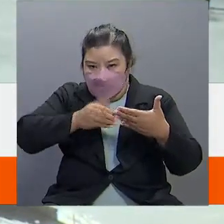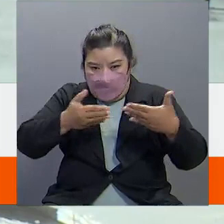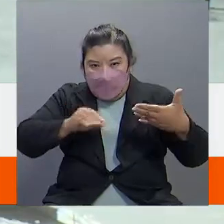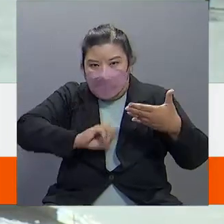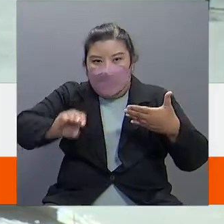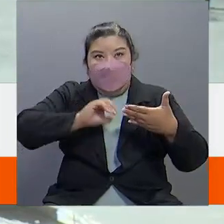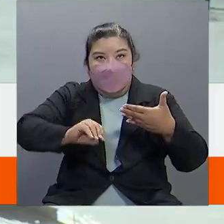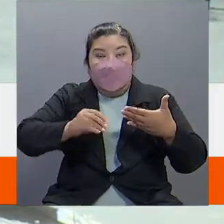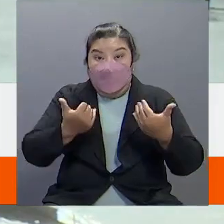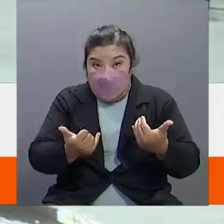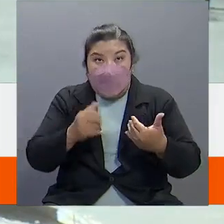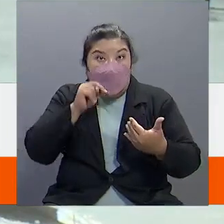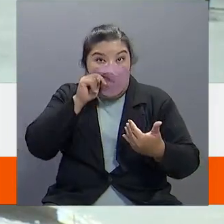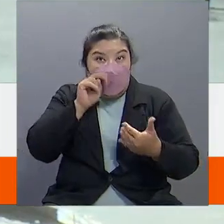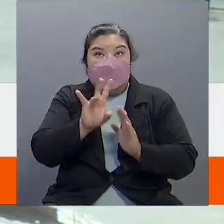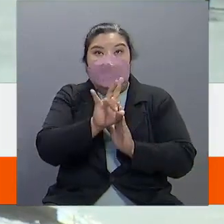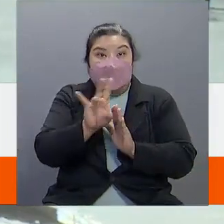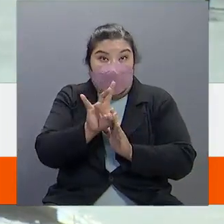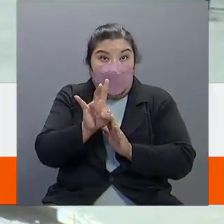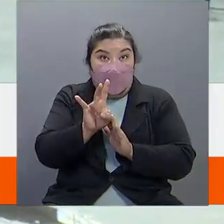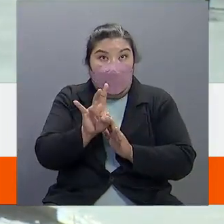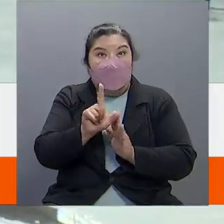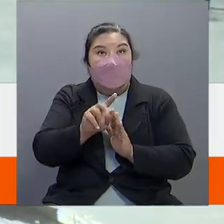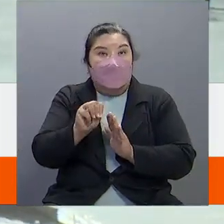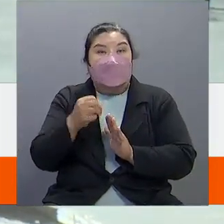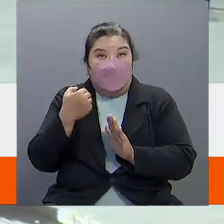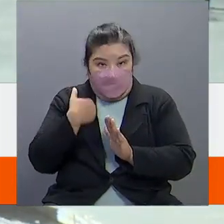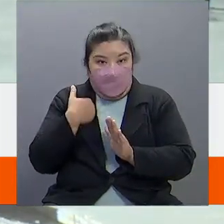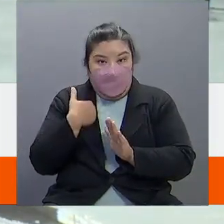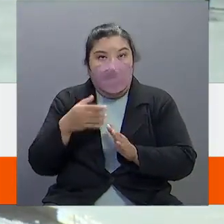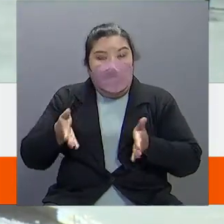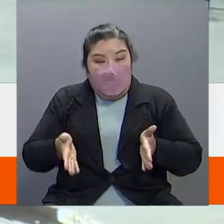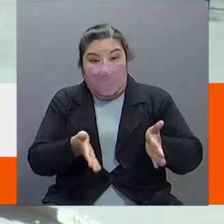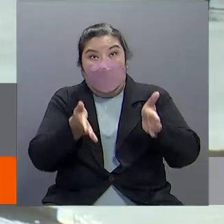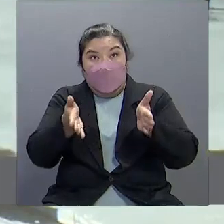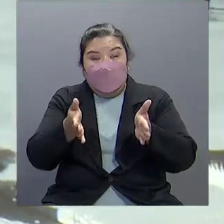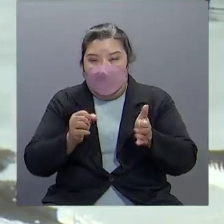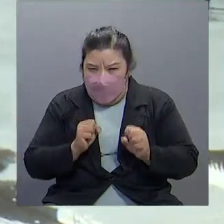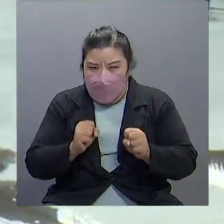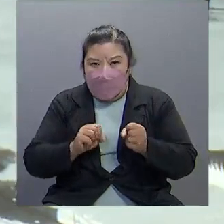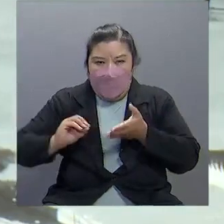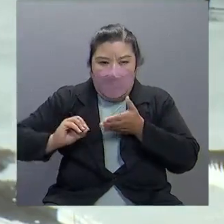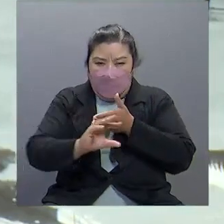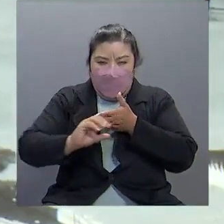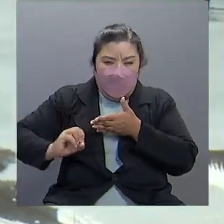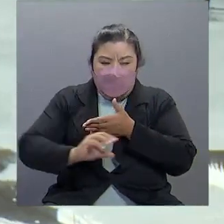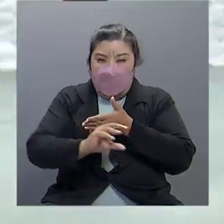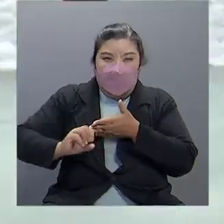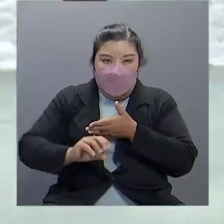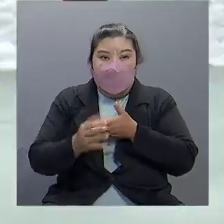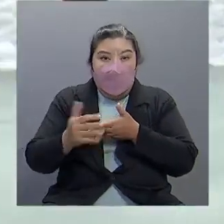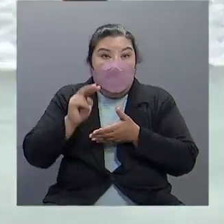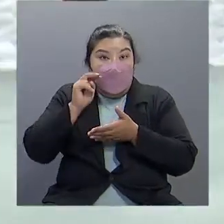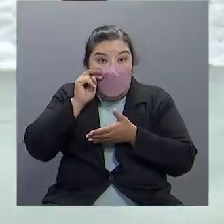ศก์เมตรต่อวินาทีตามริมสถานีริมแม่น้ำเราเนี่ยทำงานเต็มที่นะครับไม่ได้หยุดเลยรวมทั้งอุโมงค์ระบายน้ำด้วยนะ